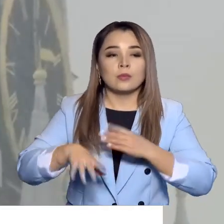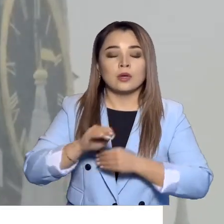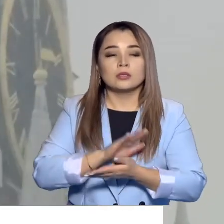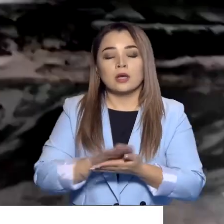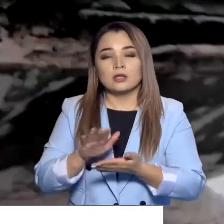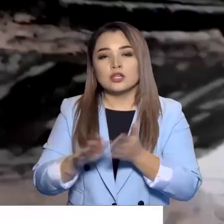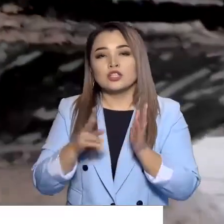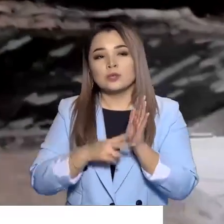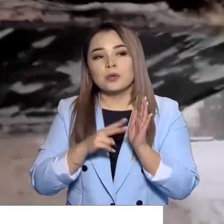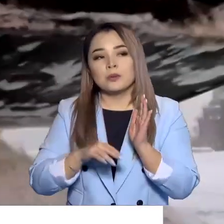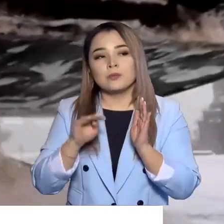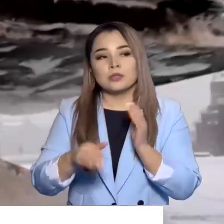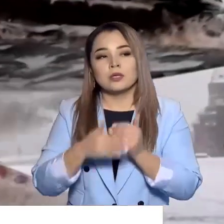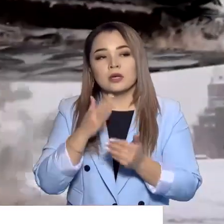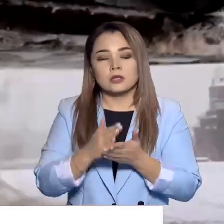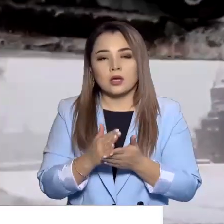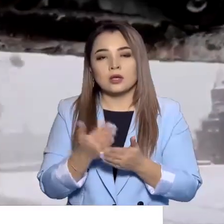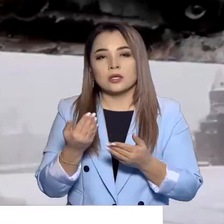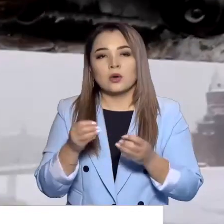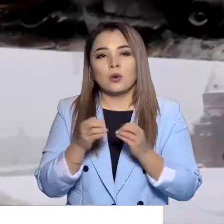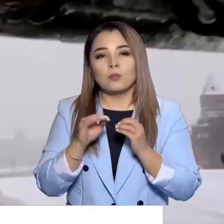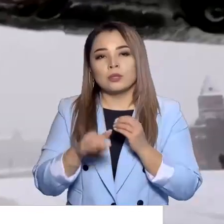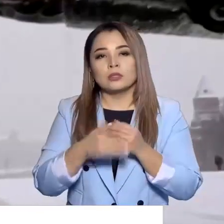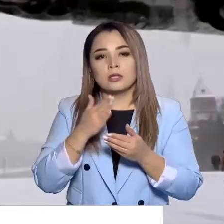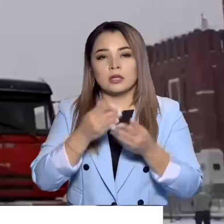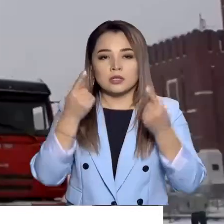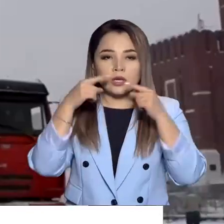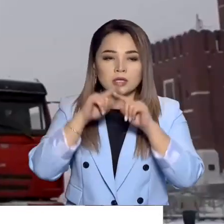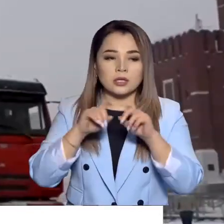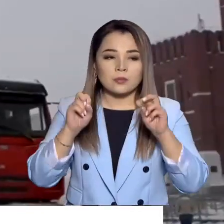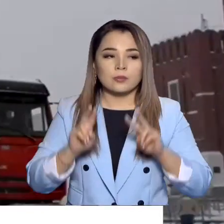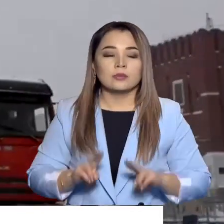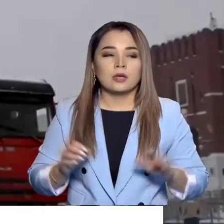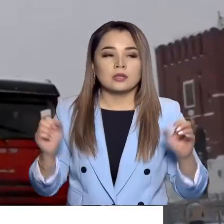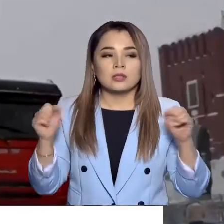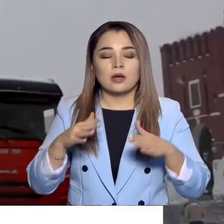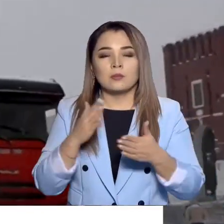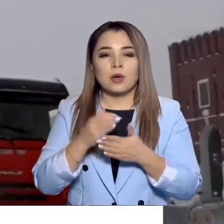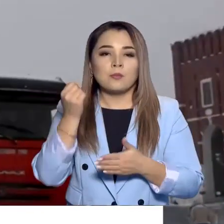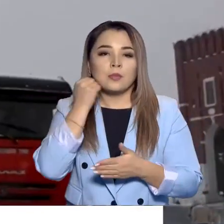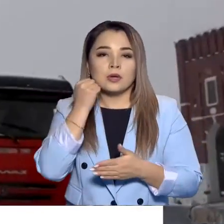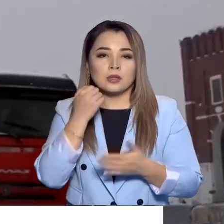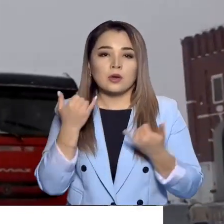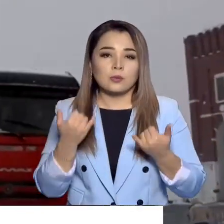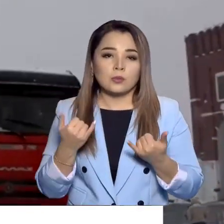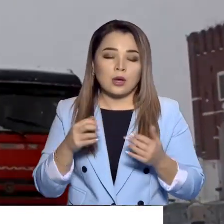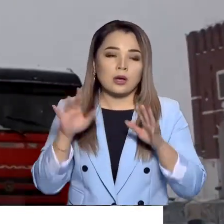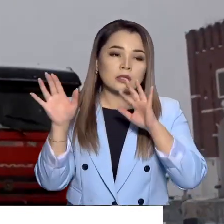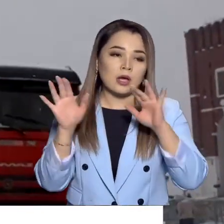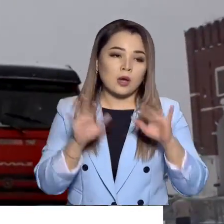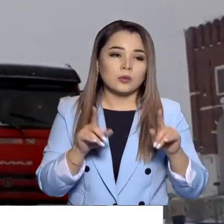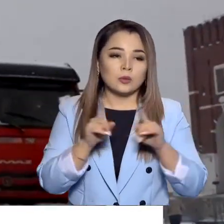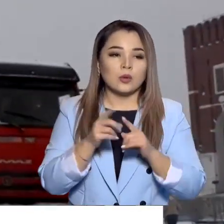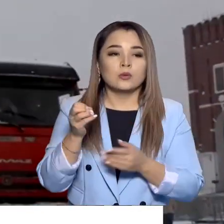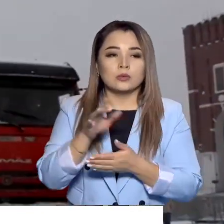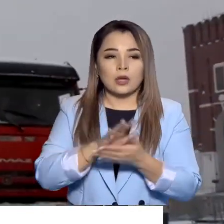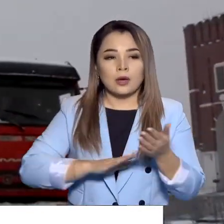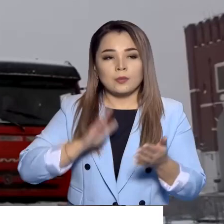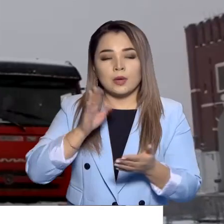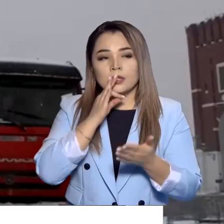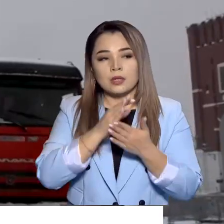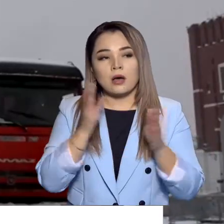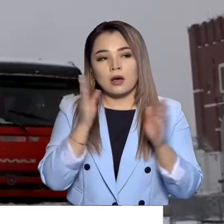мыңдай жұмысшы мен 10 мыңға тарта арнайы техника тартылып отыр. Соңғы мәліметке қарағанда Мәскеуде бүгінде қар жауады деген болжам бар. Дегенмен